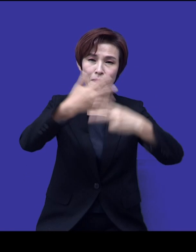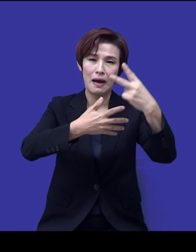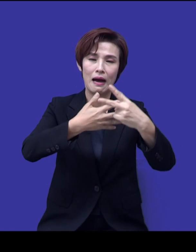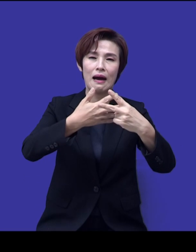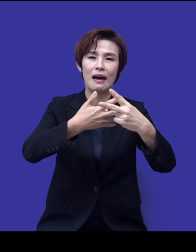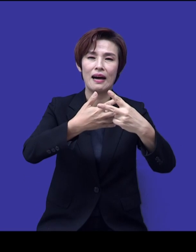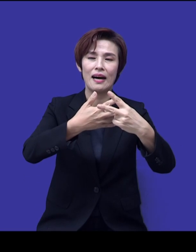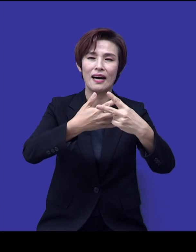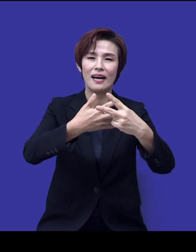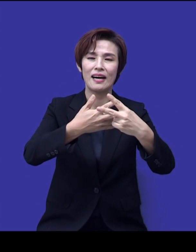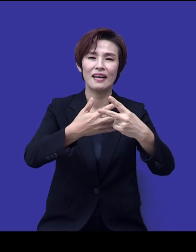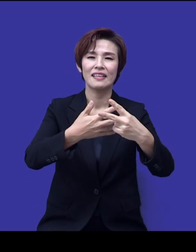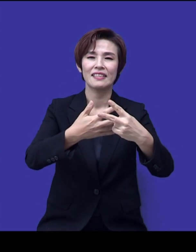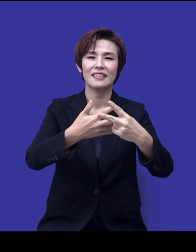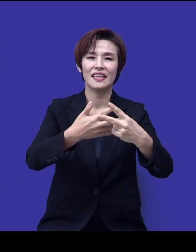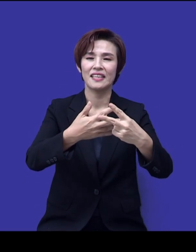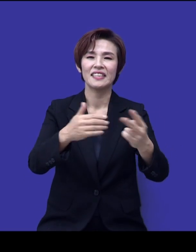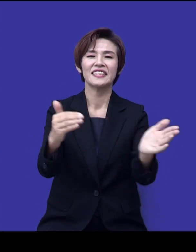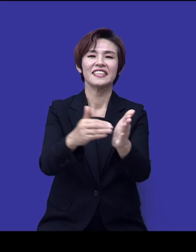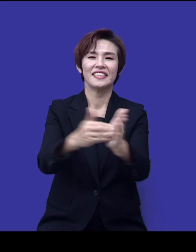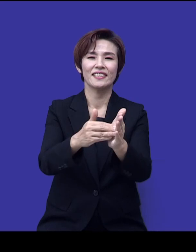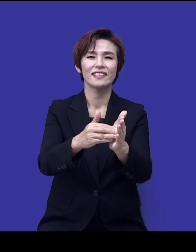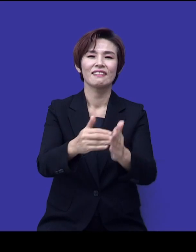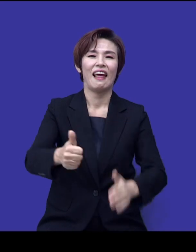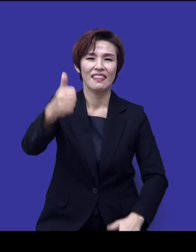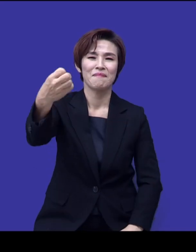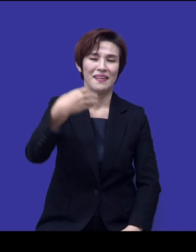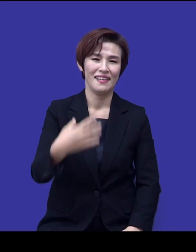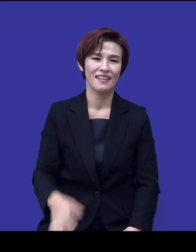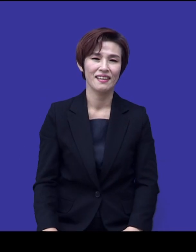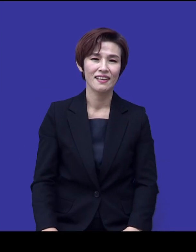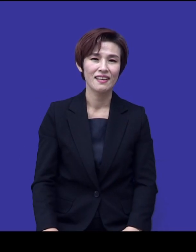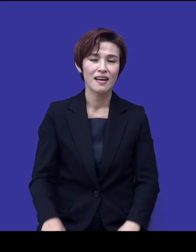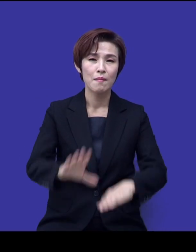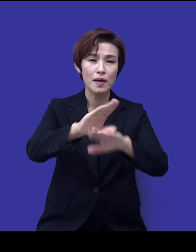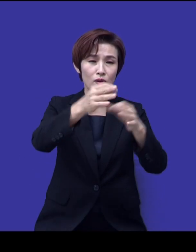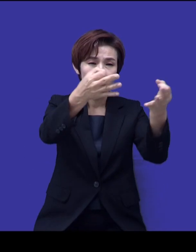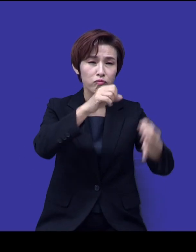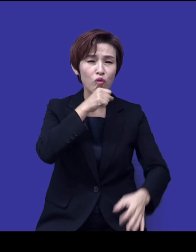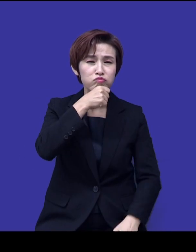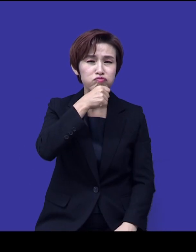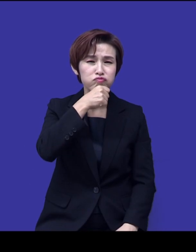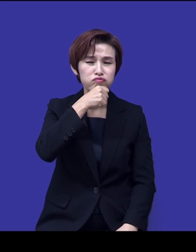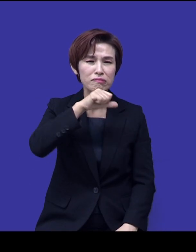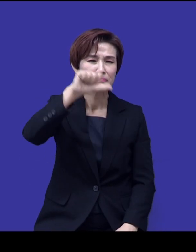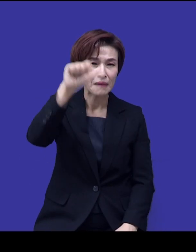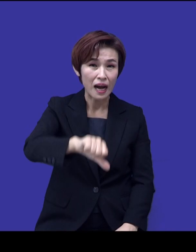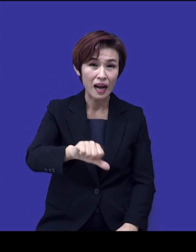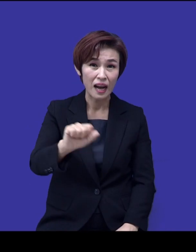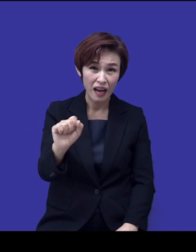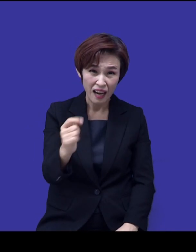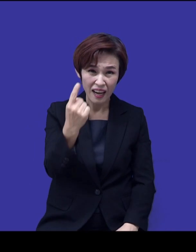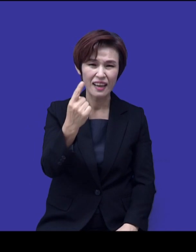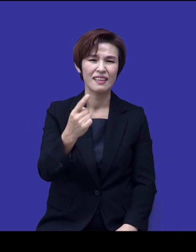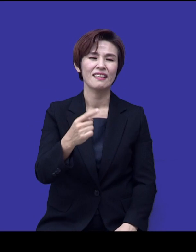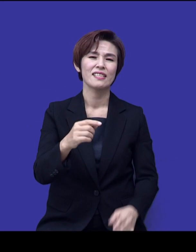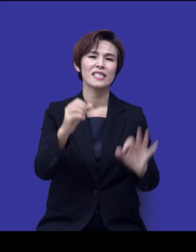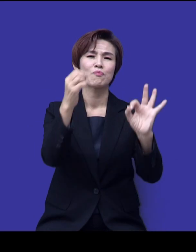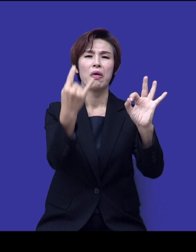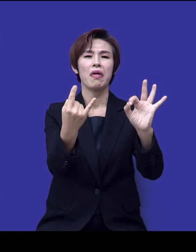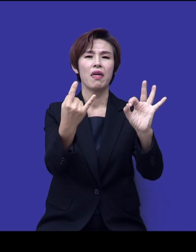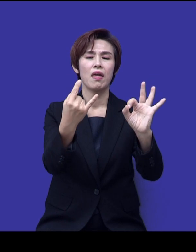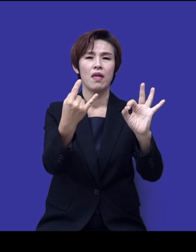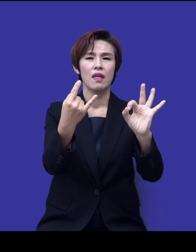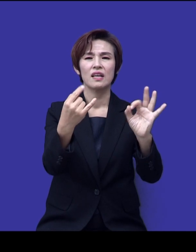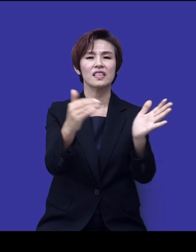끝났죠. 이게 그 상당히 우픈 상황인데 지금. 그러니까 시청률이 안 나와서 그냥 또 반응이 안 좋아서 바로 없앤 거예요, 드라마를. 예. 아, 10회에서 끝냈어요. 16회 예정이었는데.